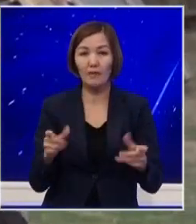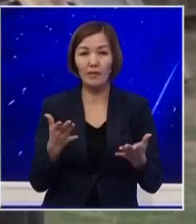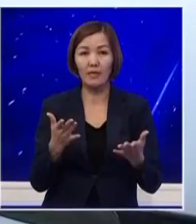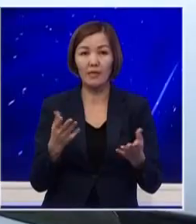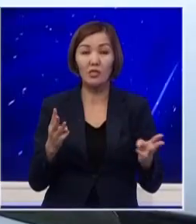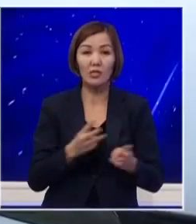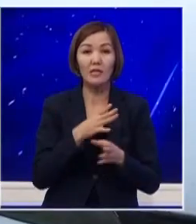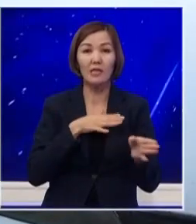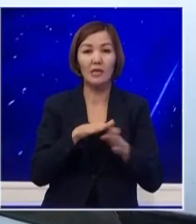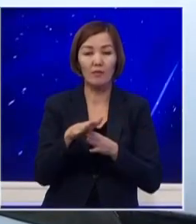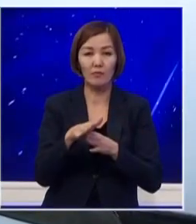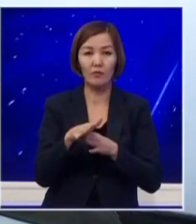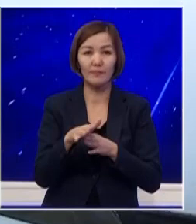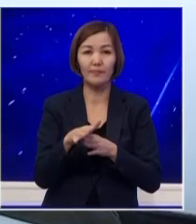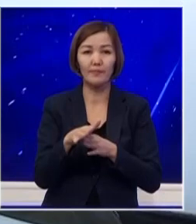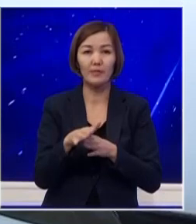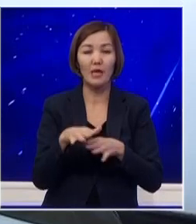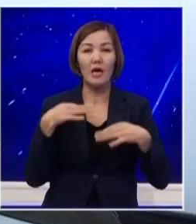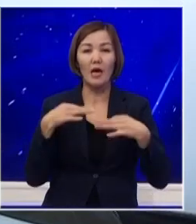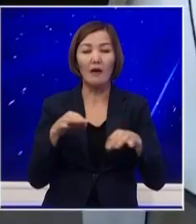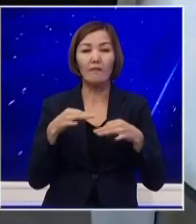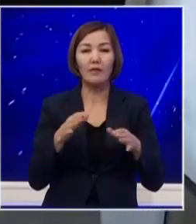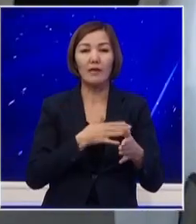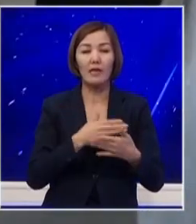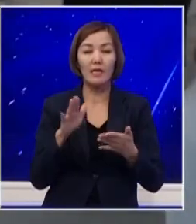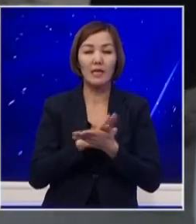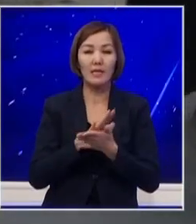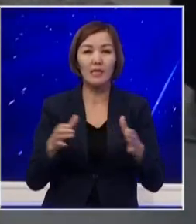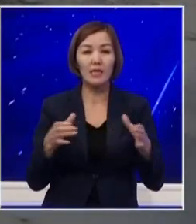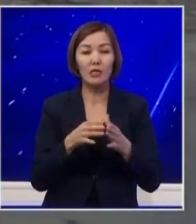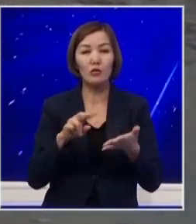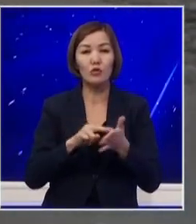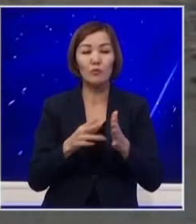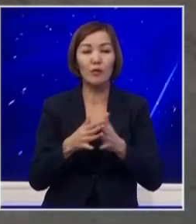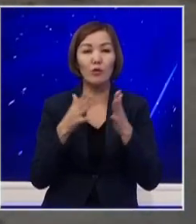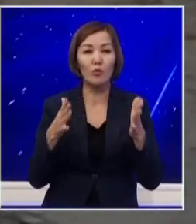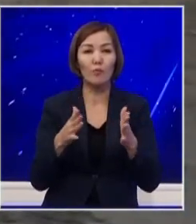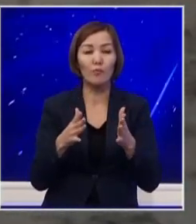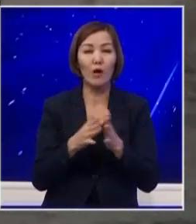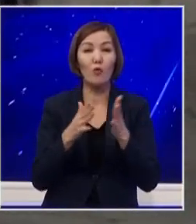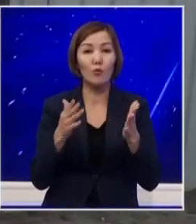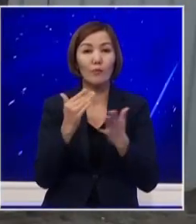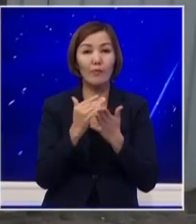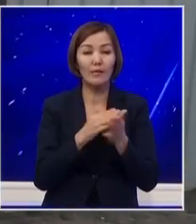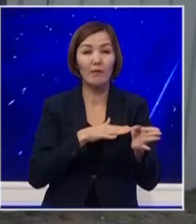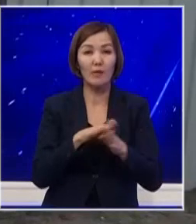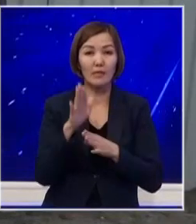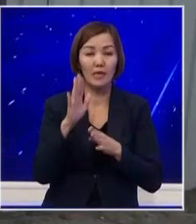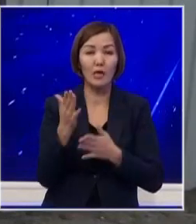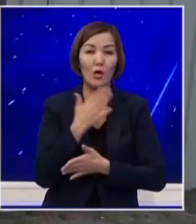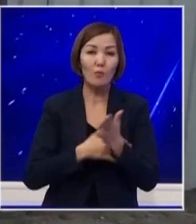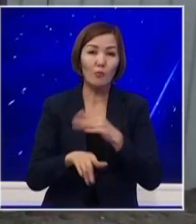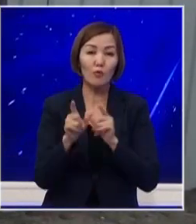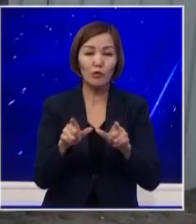болсын. Автоеріктілердің жоспары көп, ауқымды жобаларды жүзеге асыруды көздейді. Олардың басым бөлігі мүмкіндігі